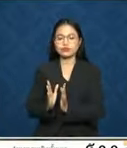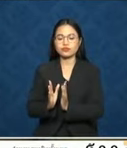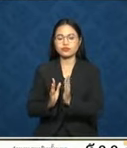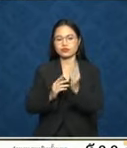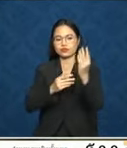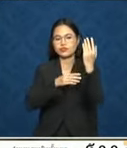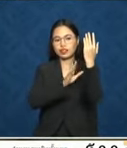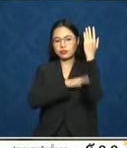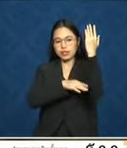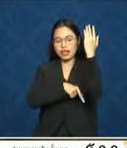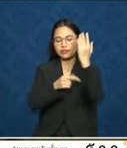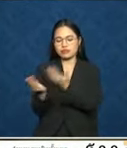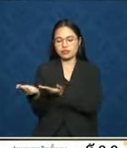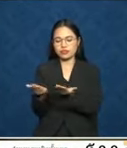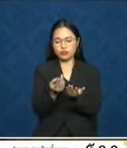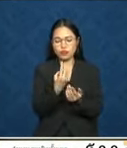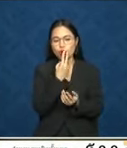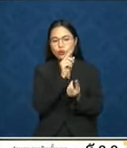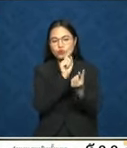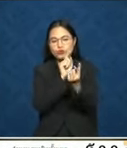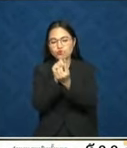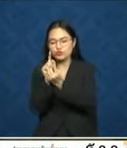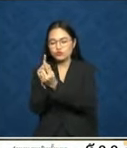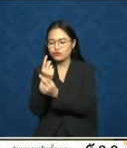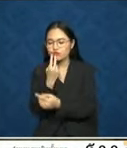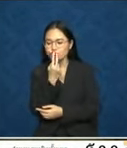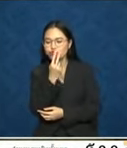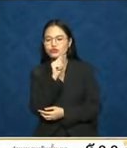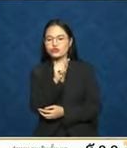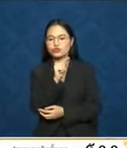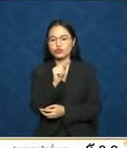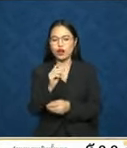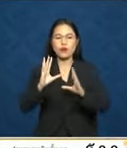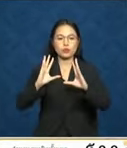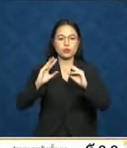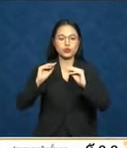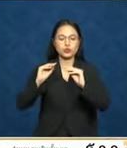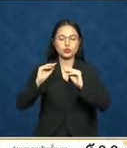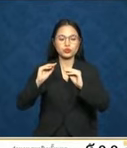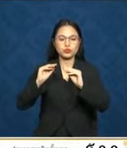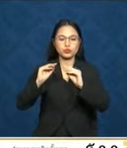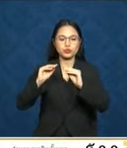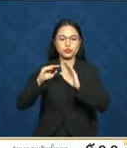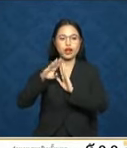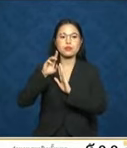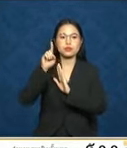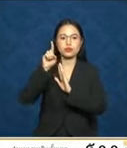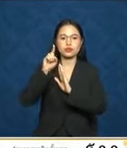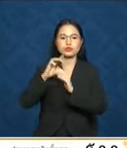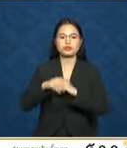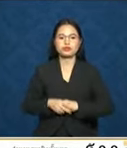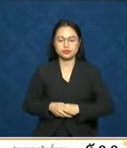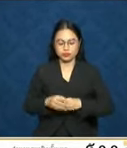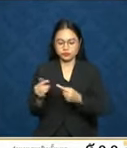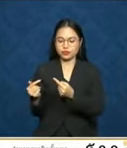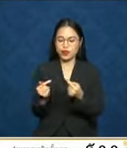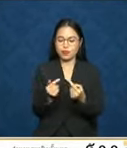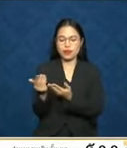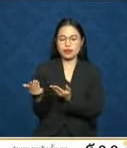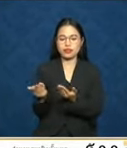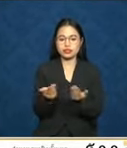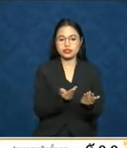สครับซึ่งกำลังนั่งฟังการประชุมอยู่ชั้นบนนะครับต่อไปขอเชิญคุณ